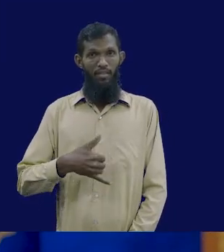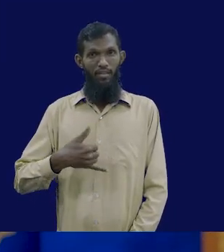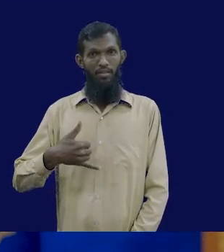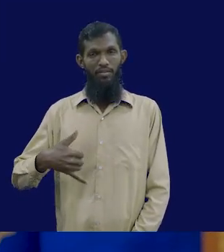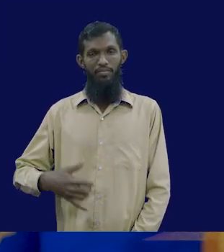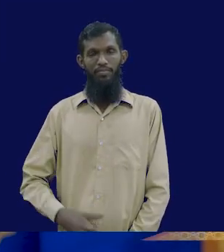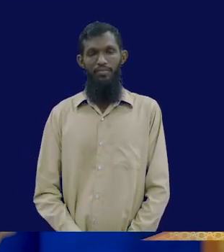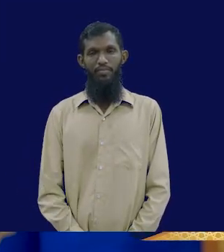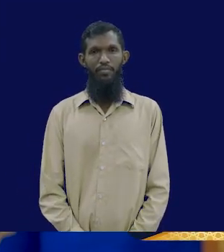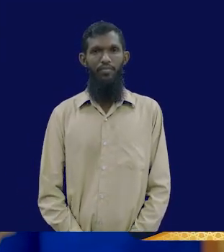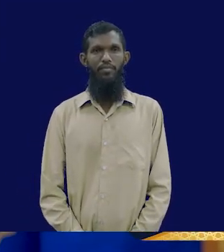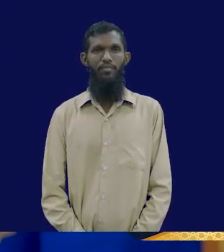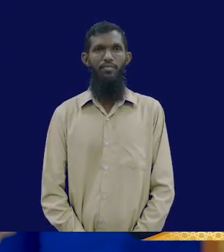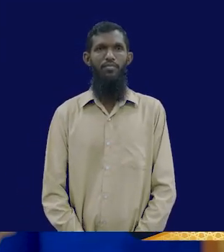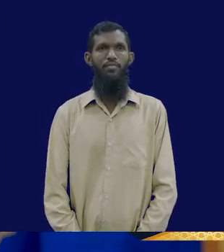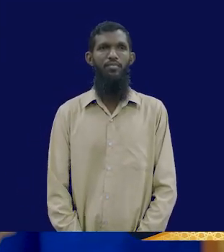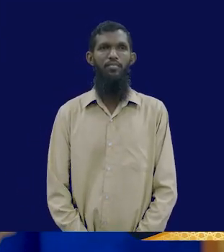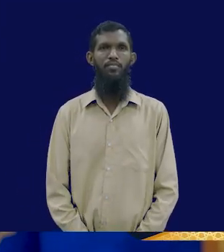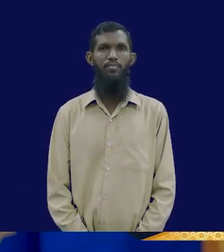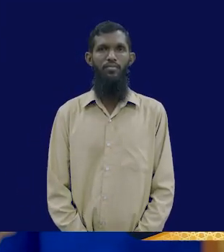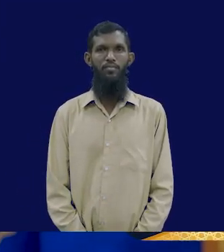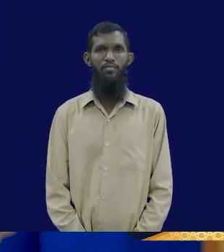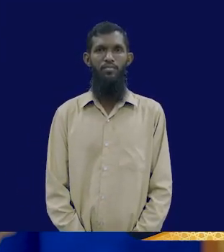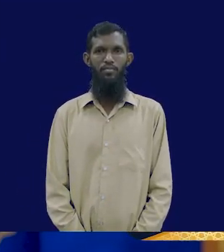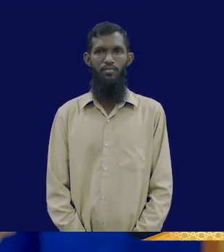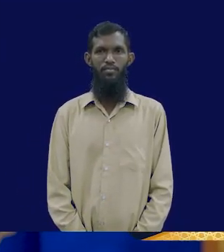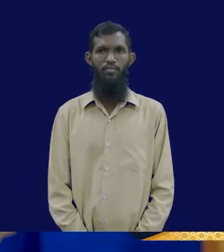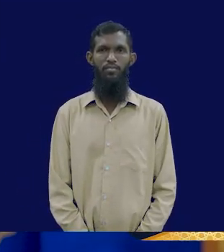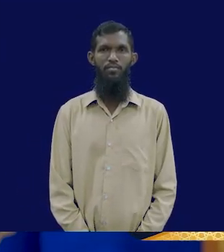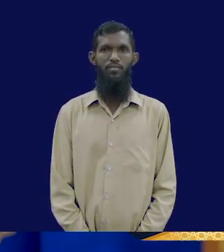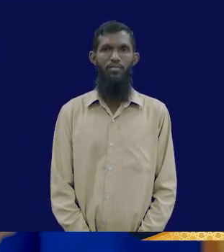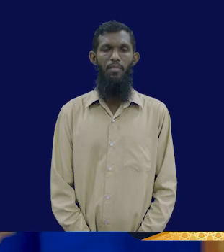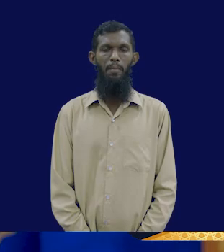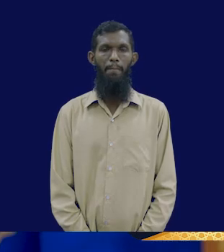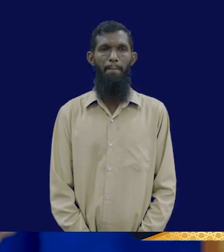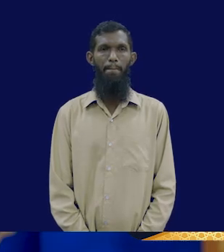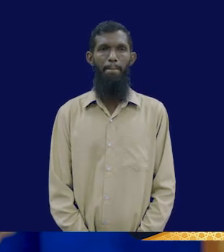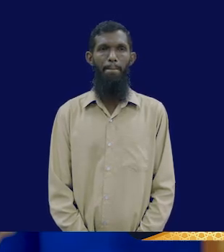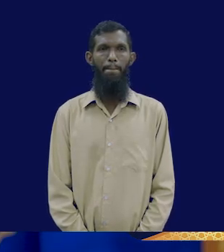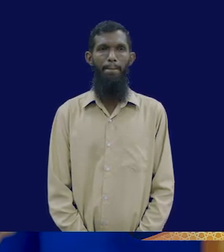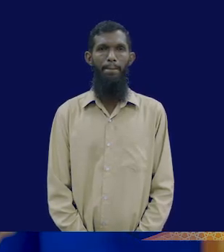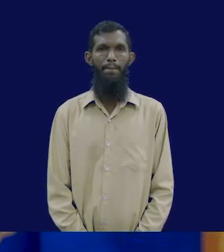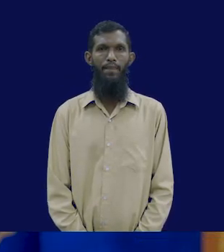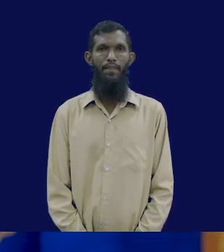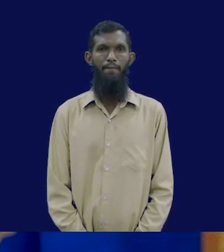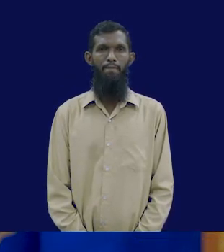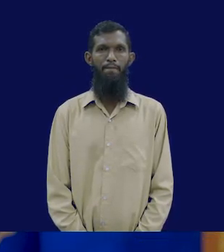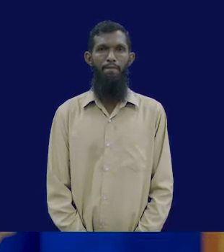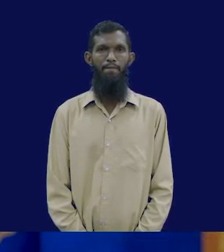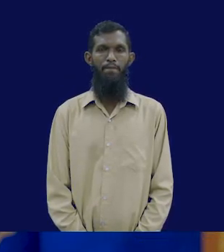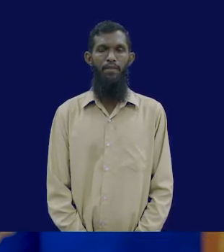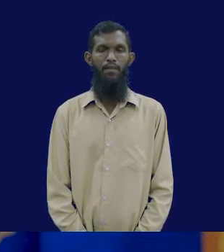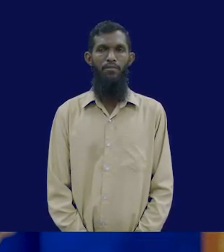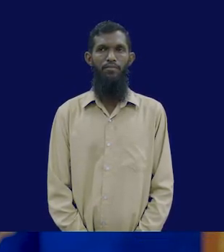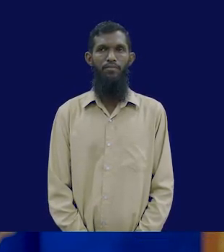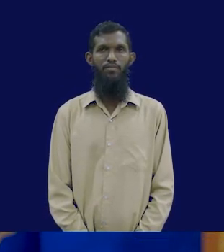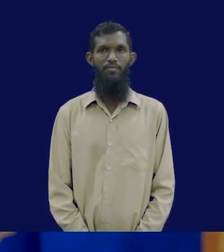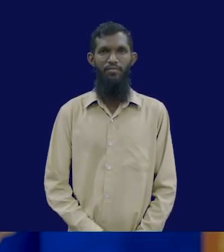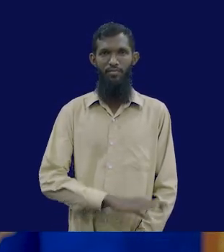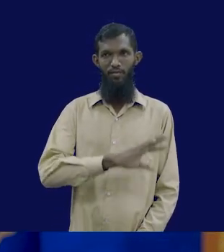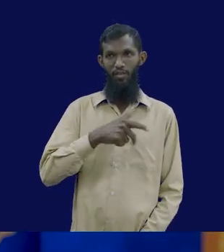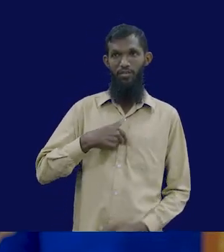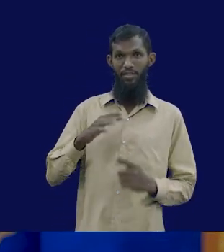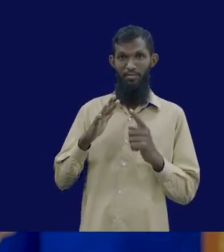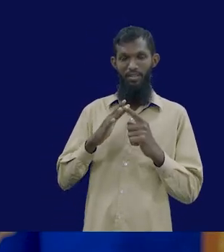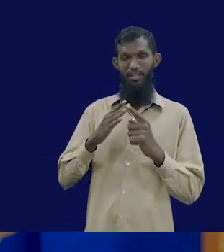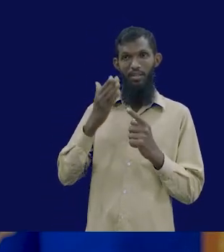نبينا محمد وعلى آله وأصحابه ومن تبعهم بإحسان إلى يوم الدين. Dear brothers and